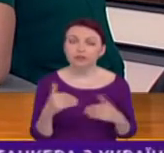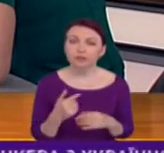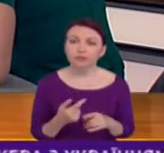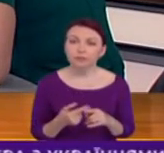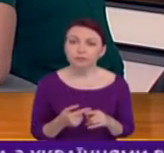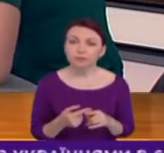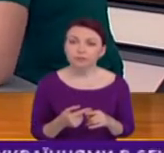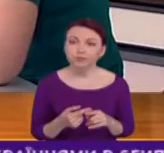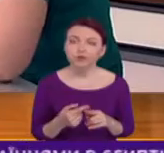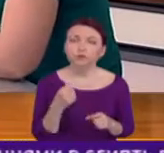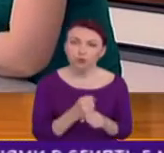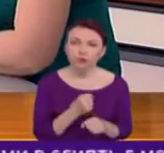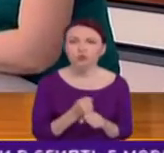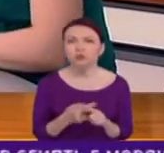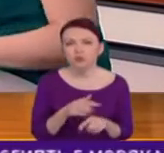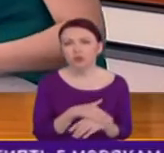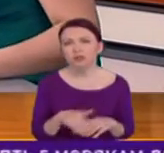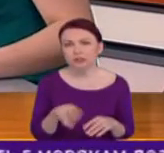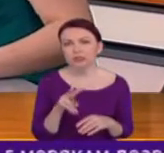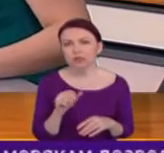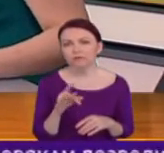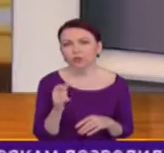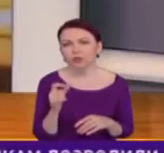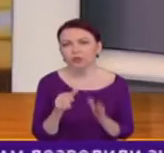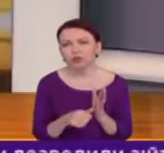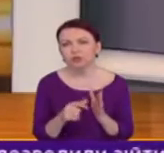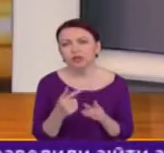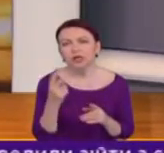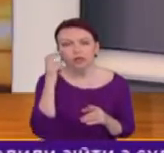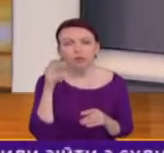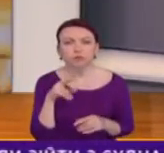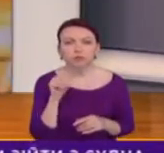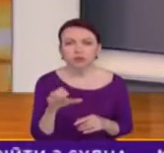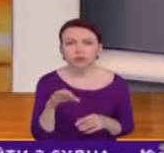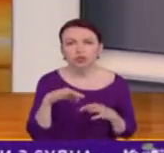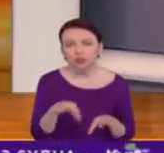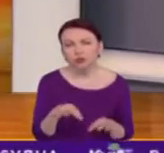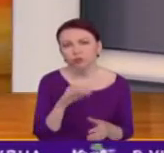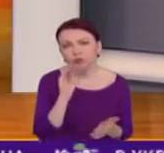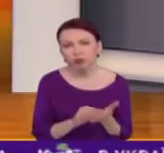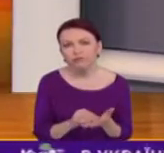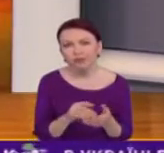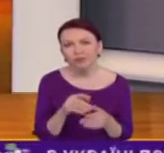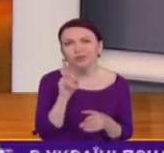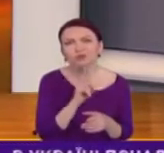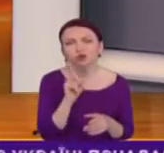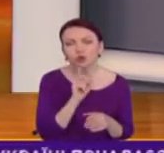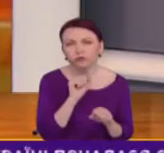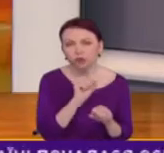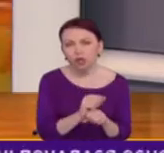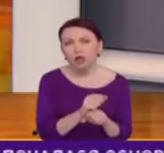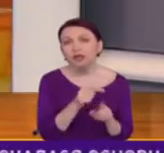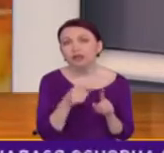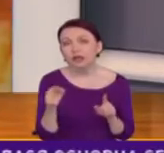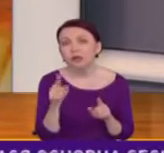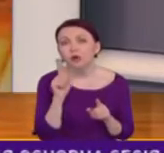пропрацюємо цю адресу. Так, почули. Ми або попросимо Київпостран, щоб вони поставили тимчасово на термін, поки